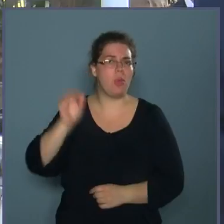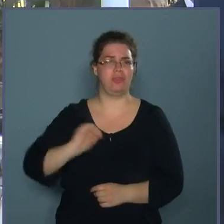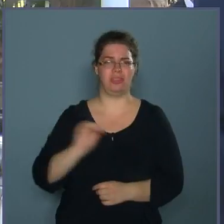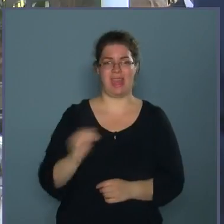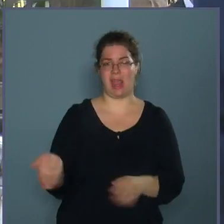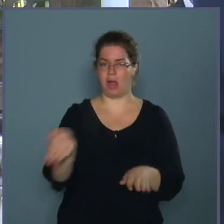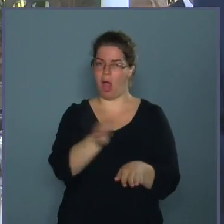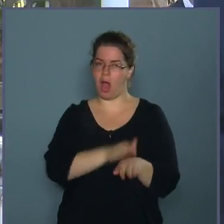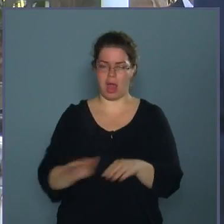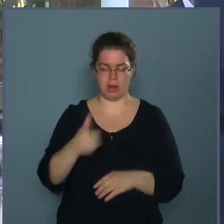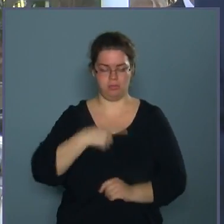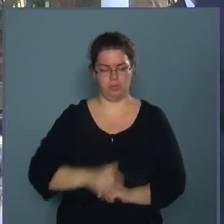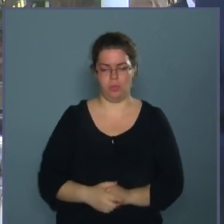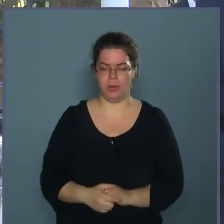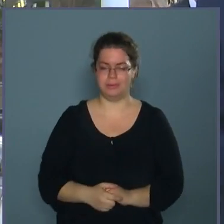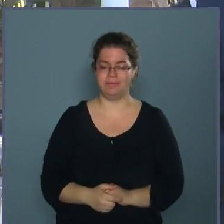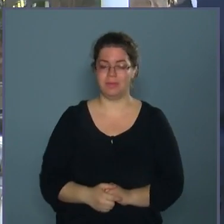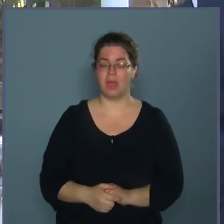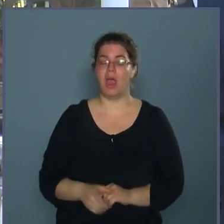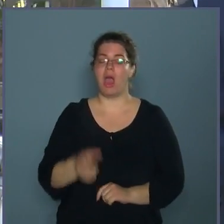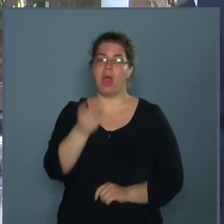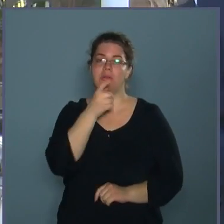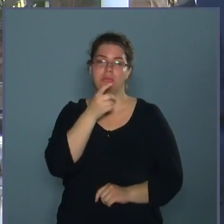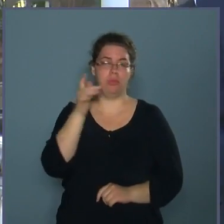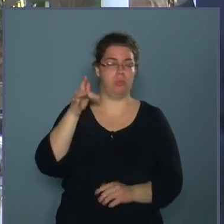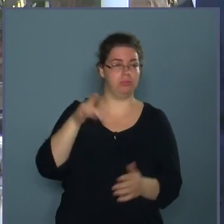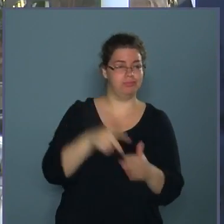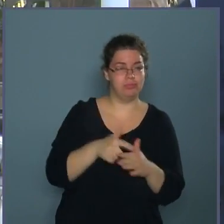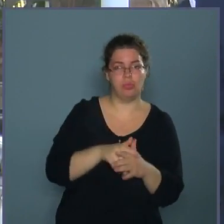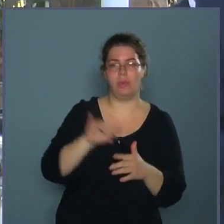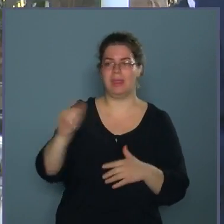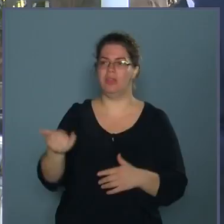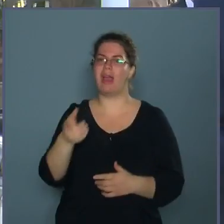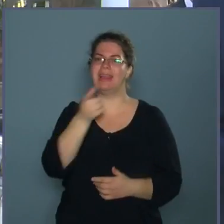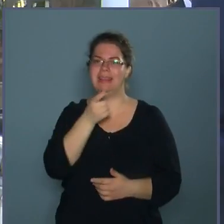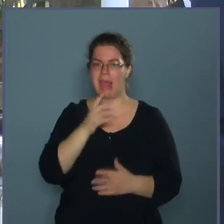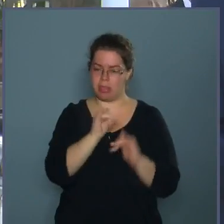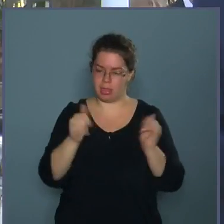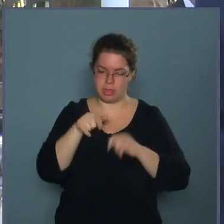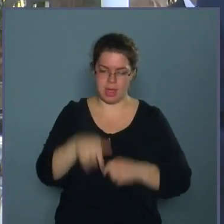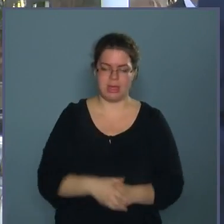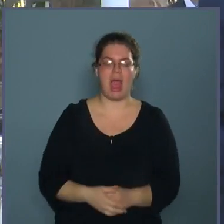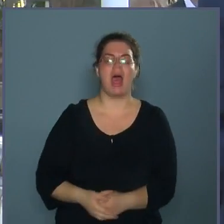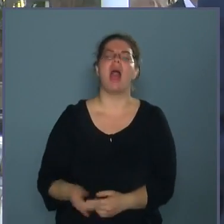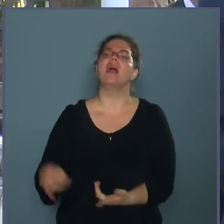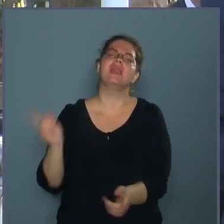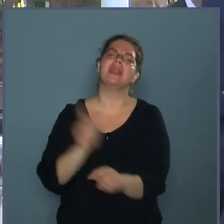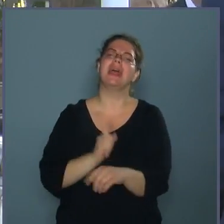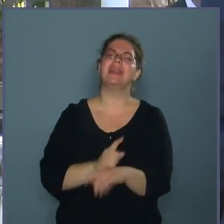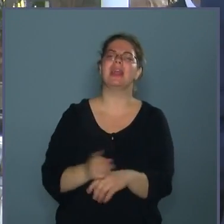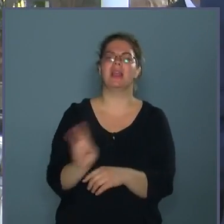halálát. A Korvin közé és a Kilián laktanya megostromlására rendelték Budapestre a